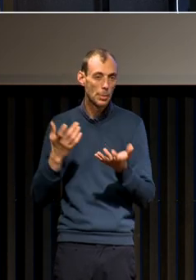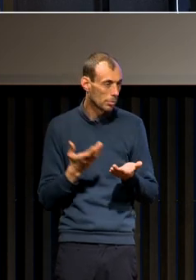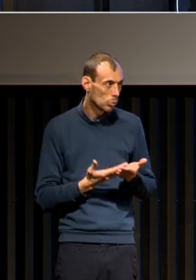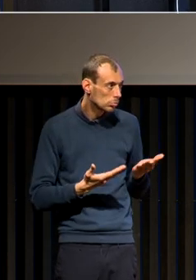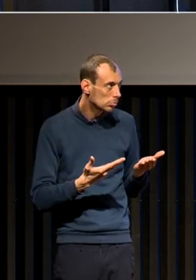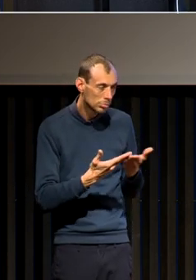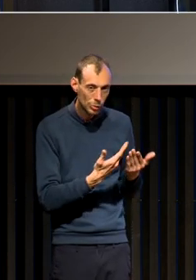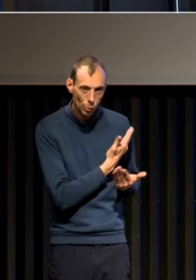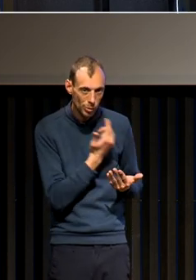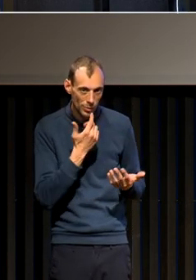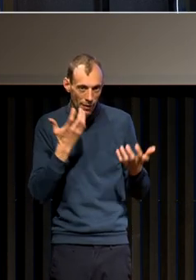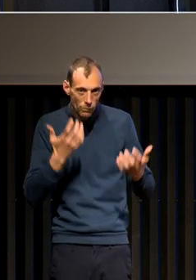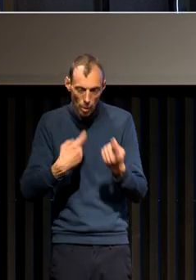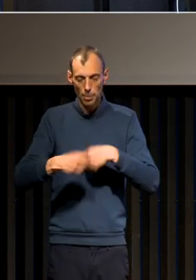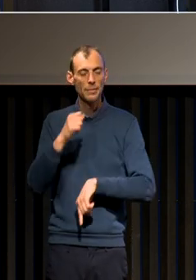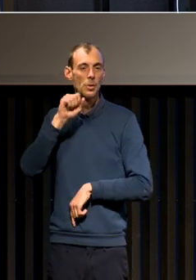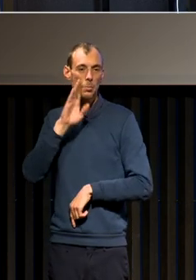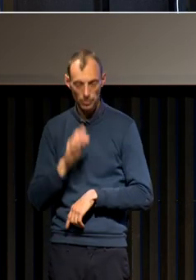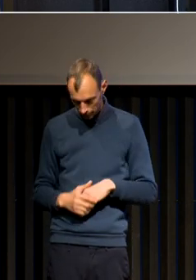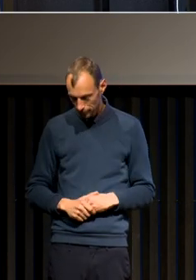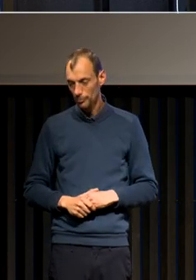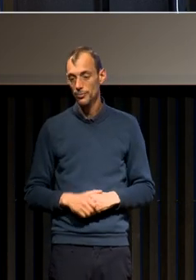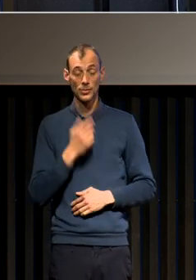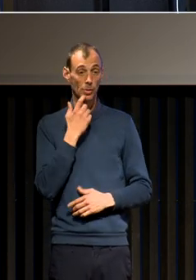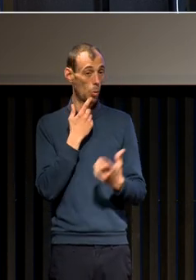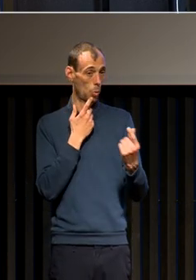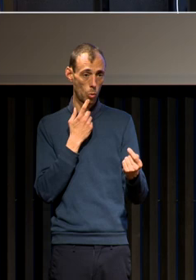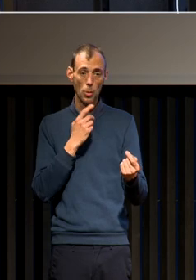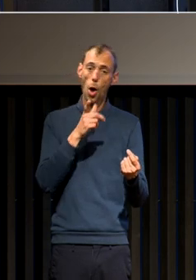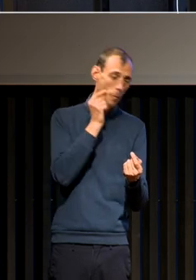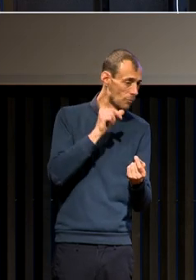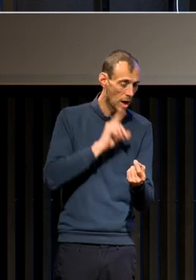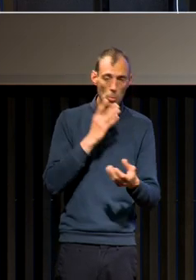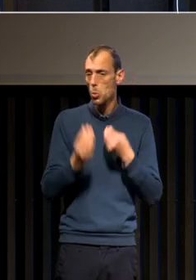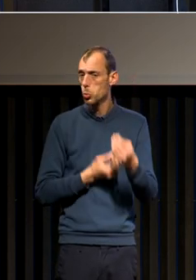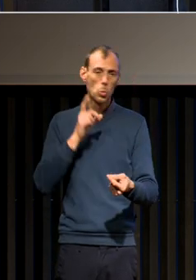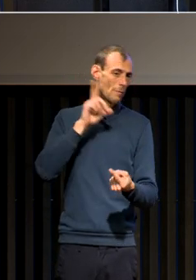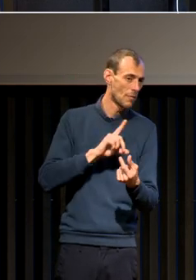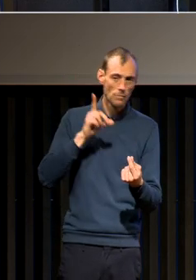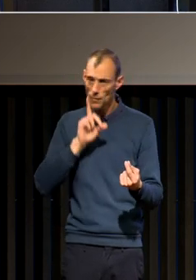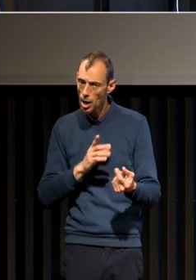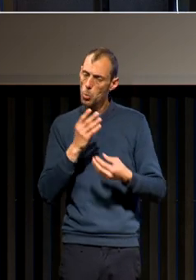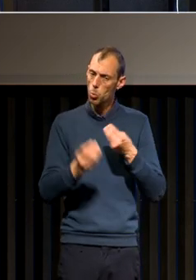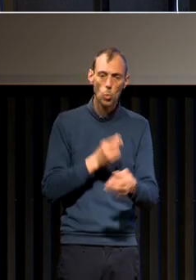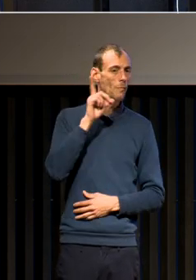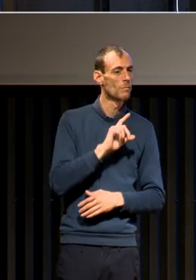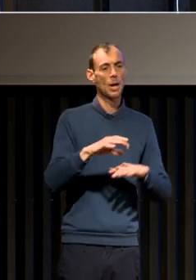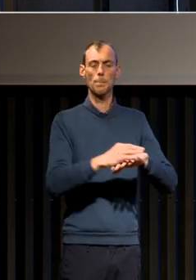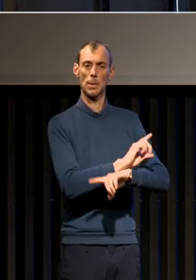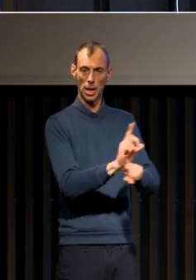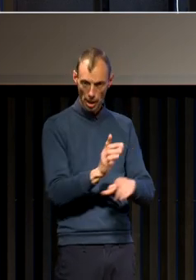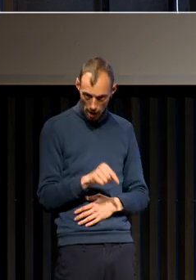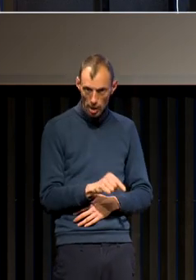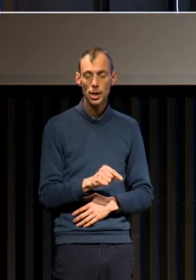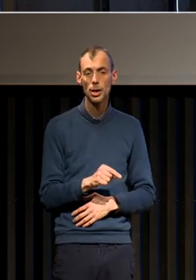Tous les couples formés d'un homme et d'une femme, de deux femmes, ou toute femme non mariée, cette terminologie a